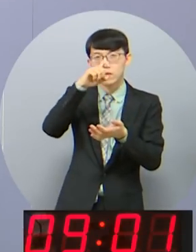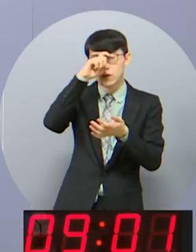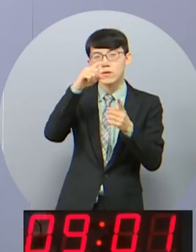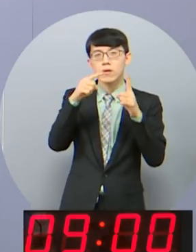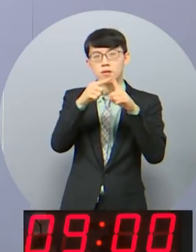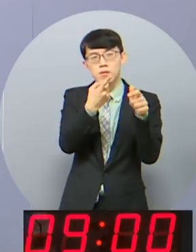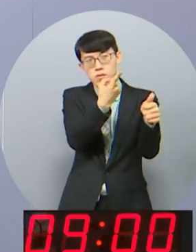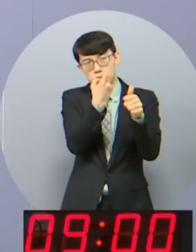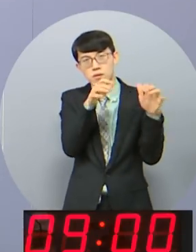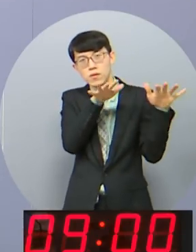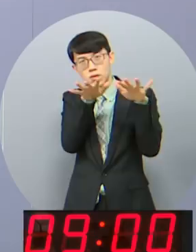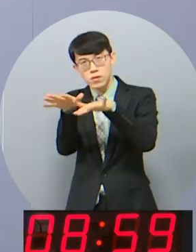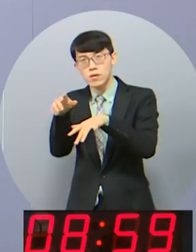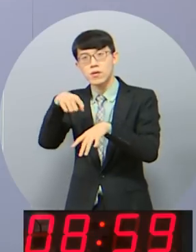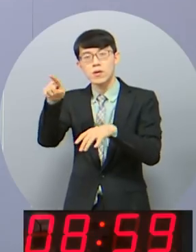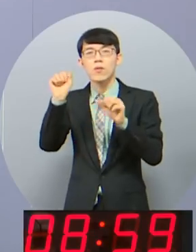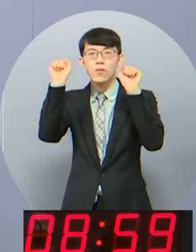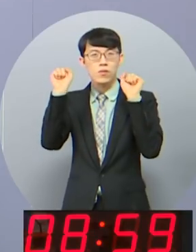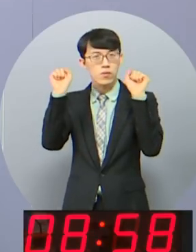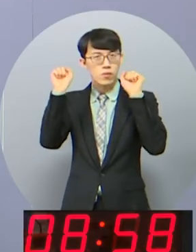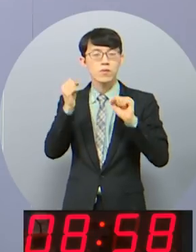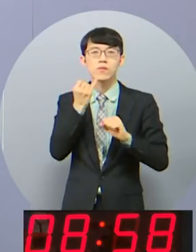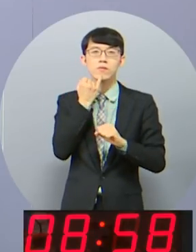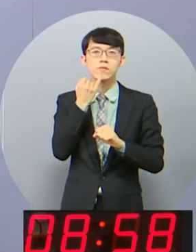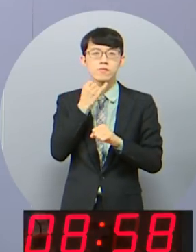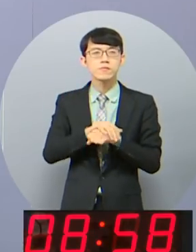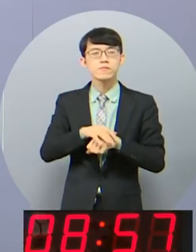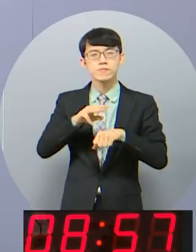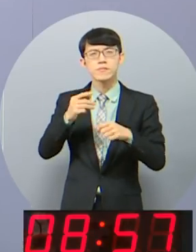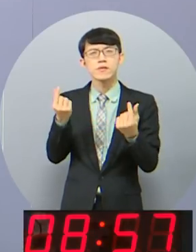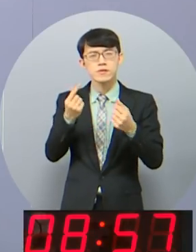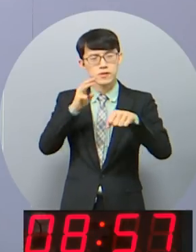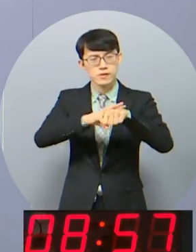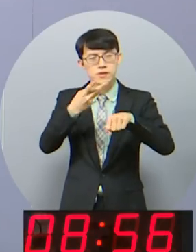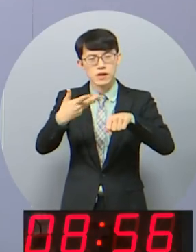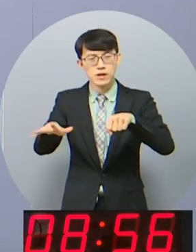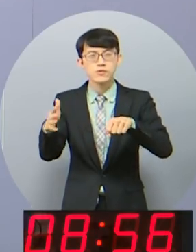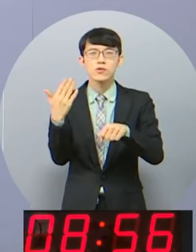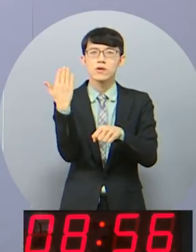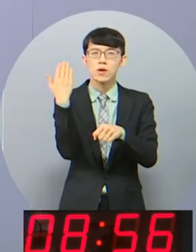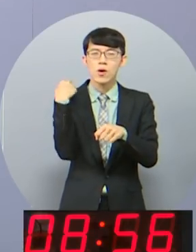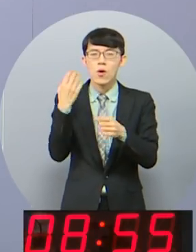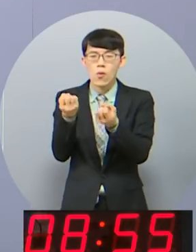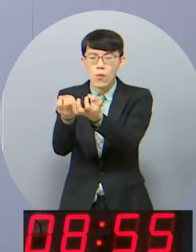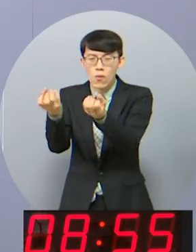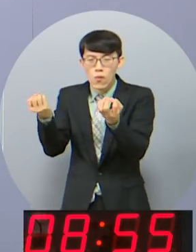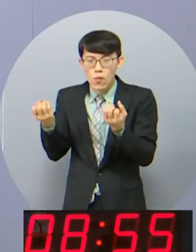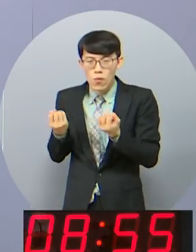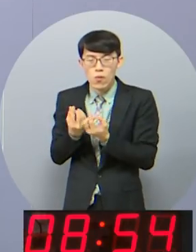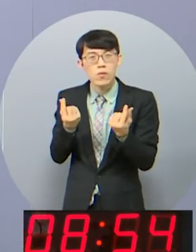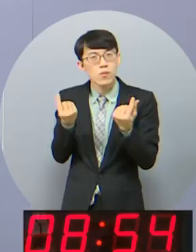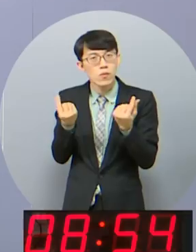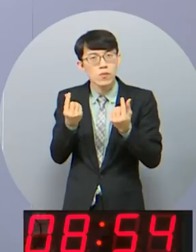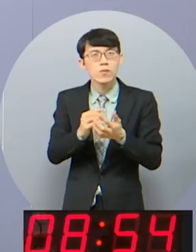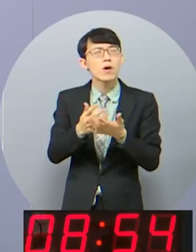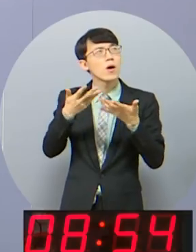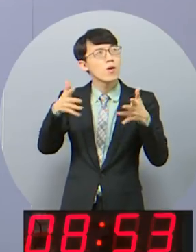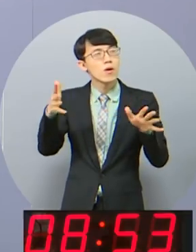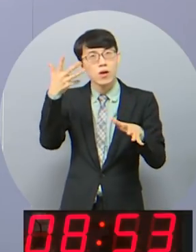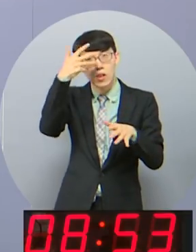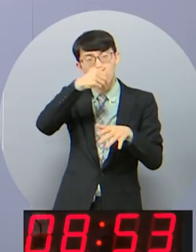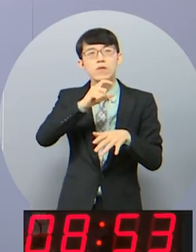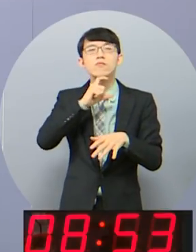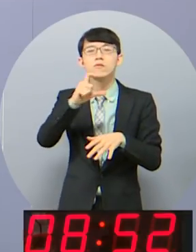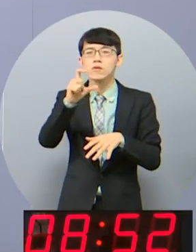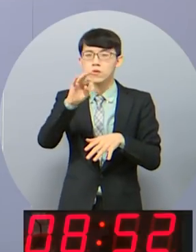动，也是啊，也是讲是咱淡水一个后花园。咱因为啊，一寡年纪较六十外岁，所有